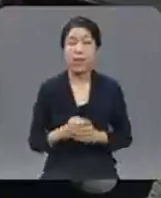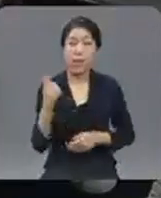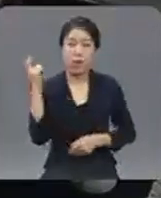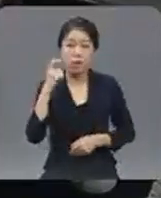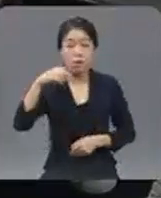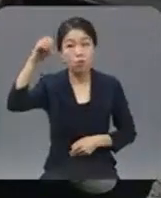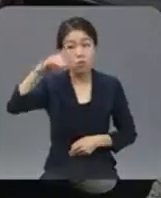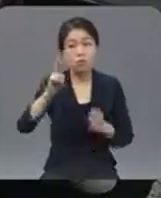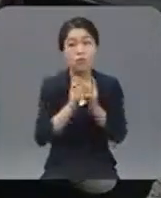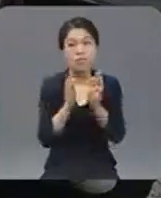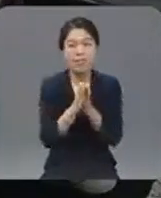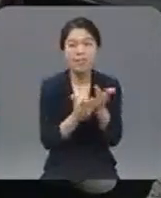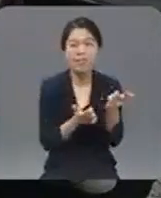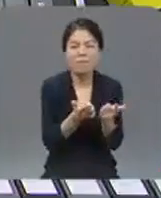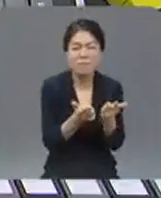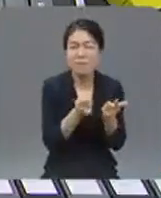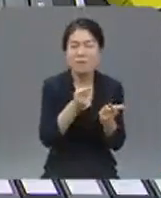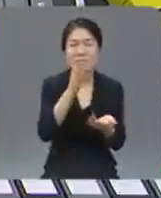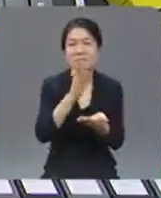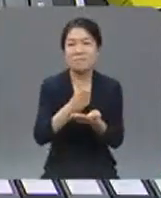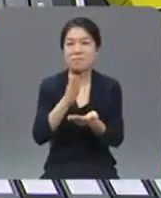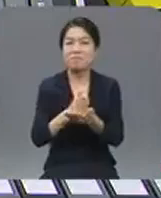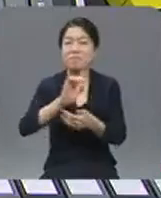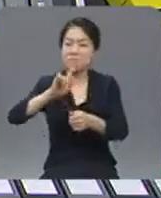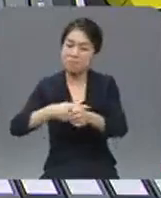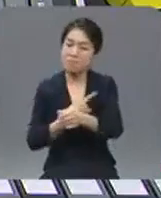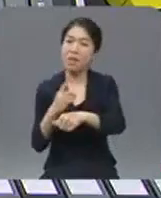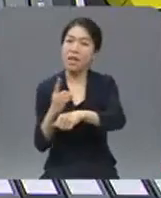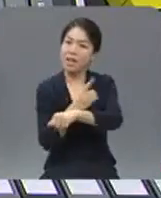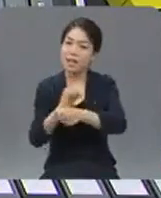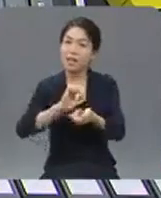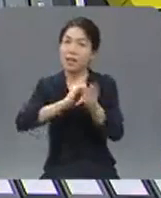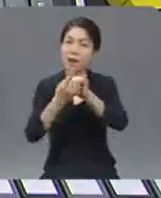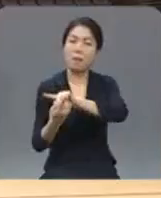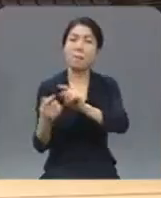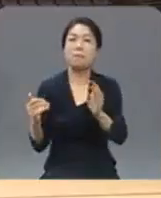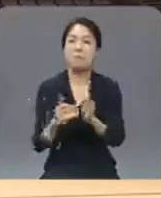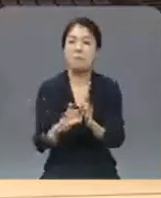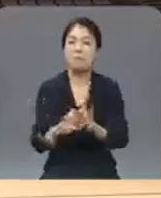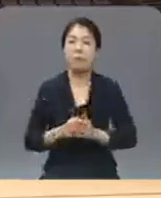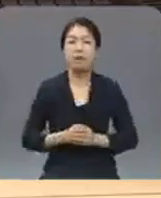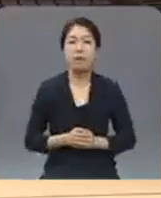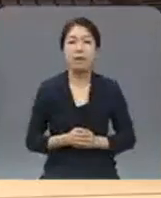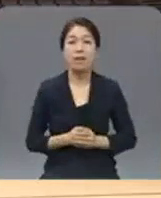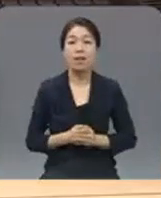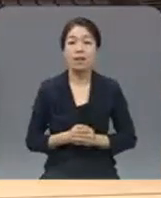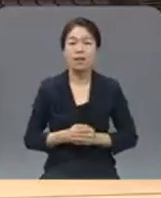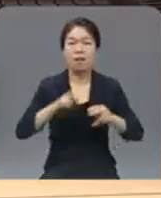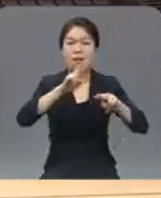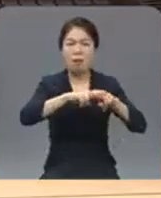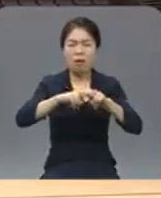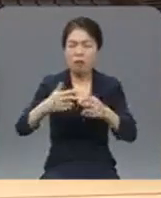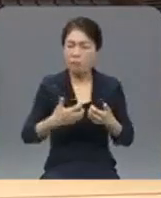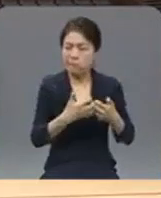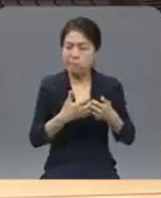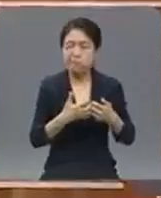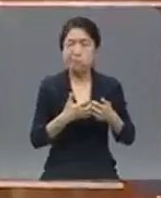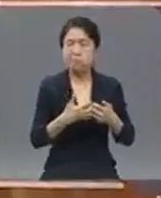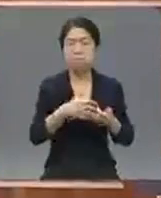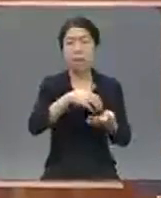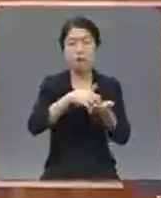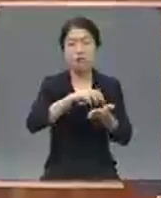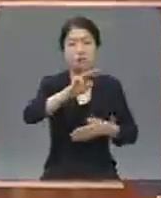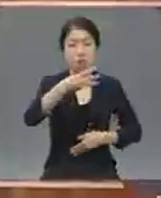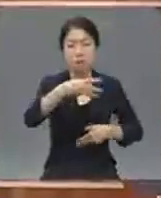조명을 손수조작하던 아날로그 시스템을 자동화된 디지털로 바꿨습니다 빼곡히 자리잡은 객석 수를